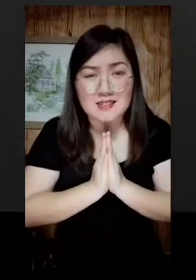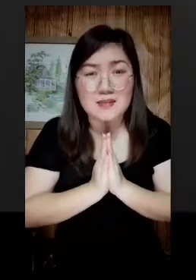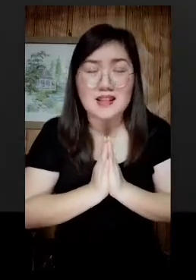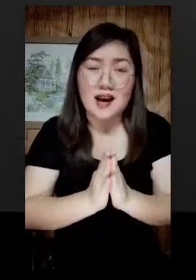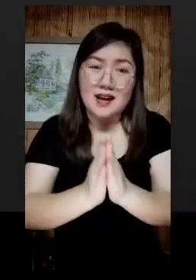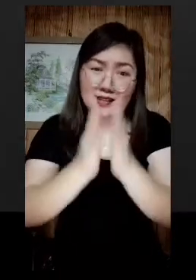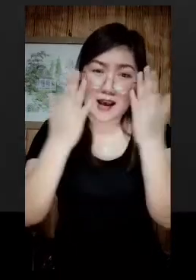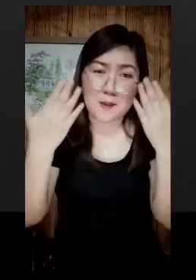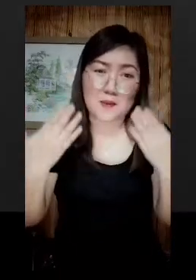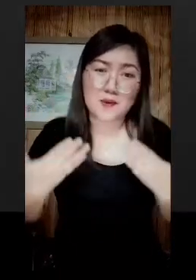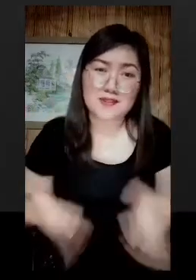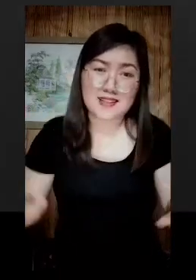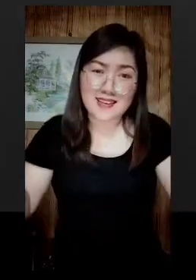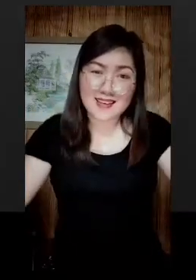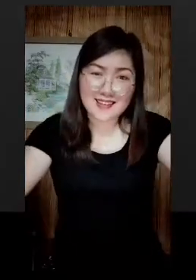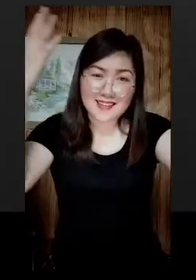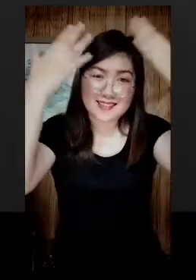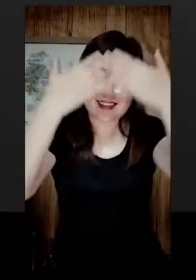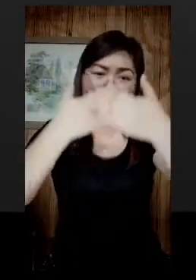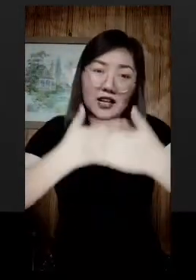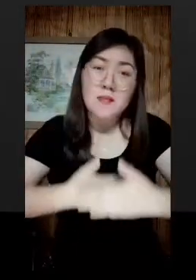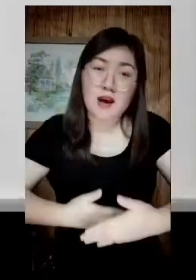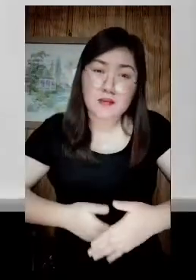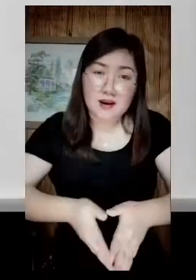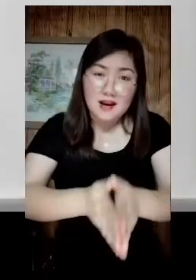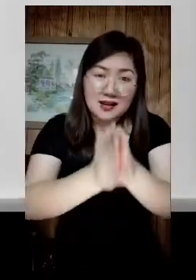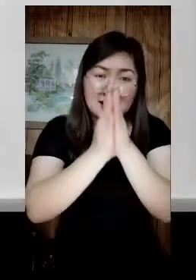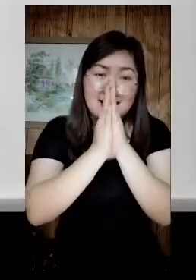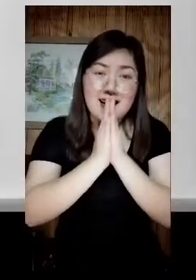manalangin, matatapos din ang dilim.